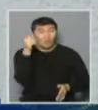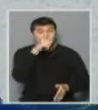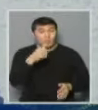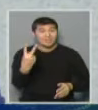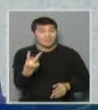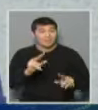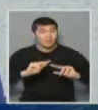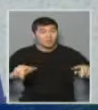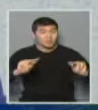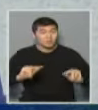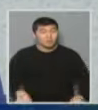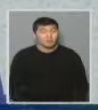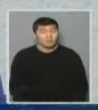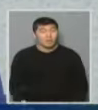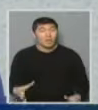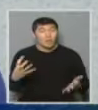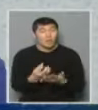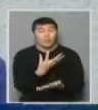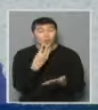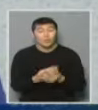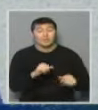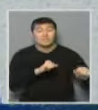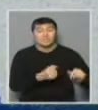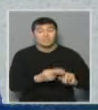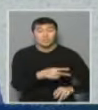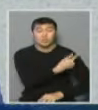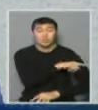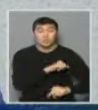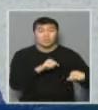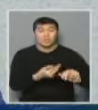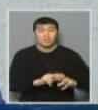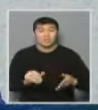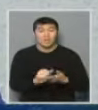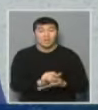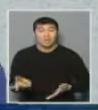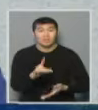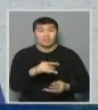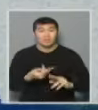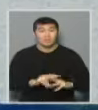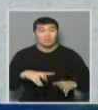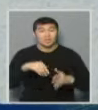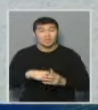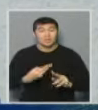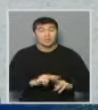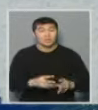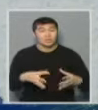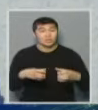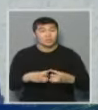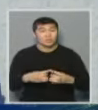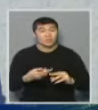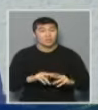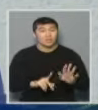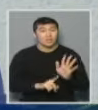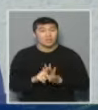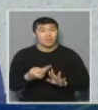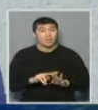2 преподавателя. За успешную своевременную защиту докторской диссертации, за публикацию статей в журналах на базе Scopus и Web of